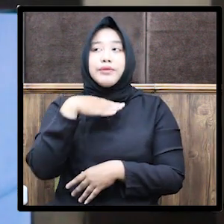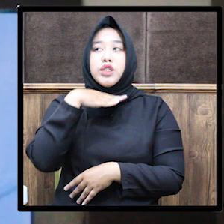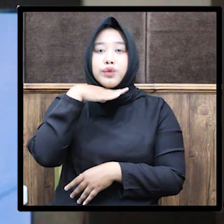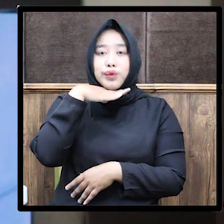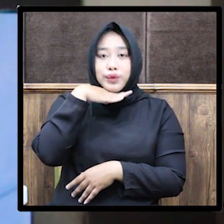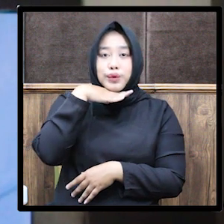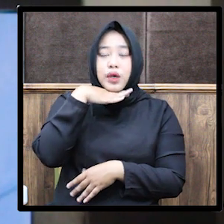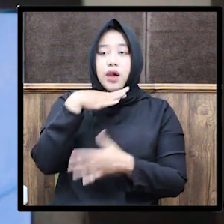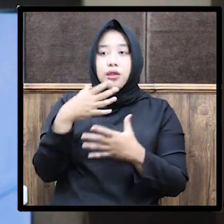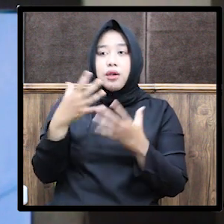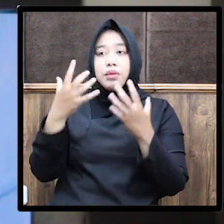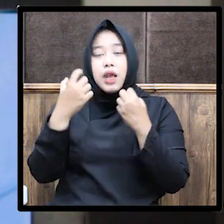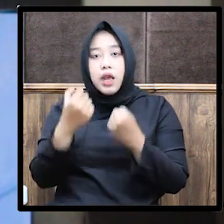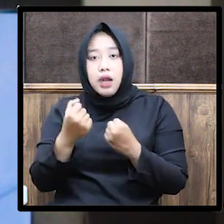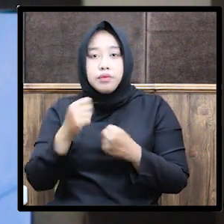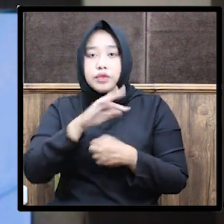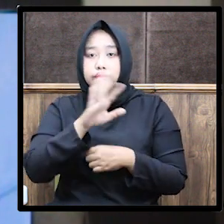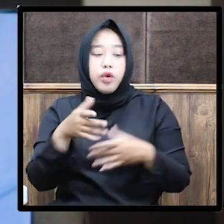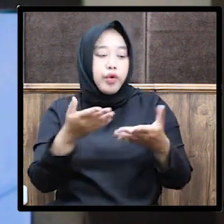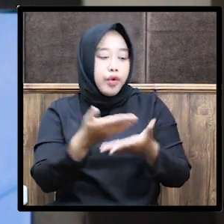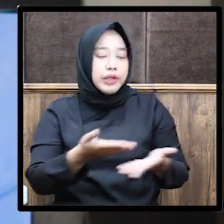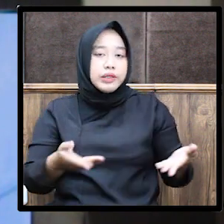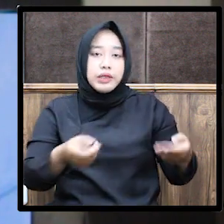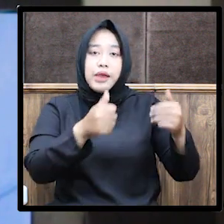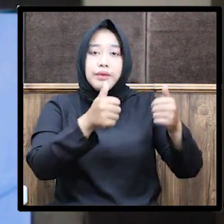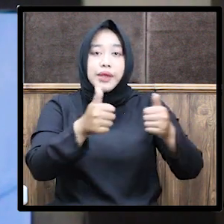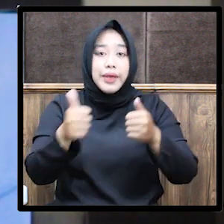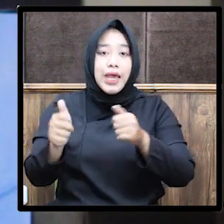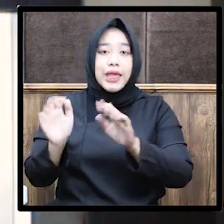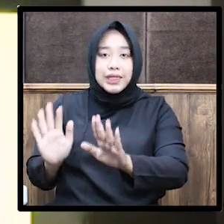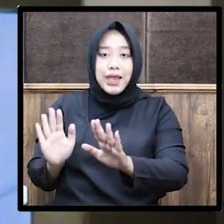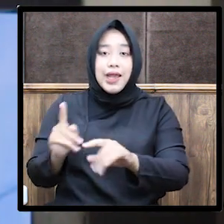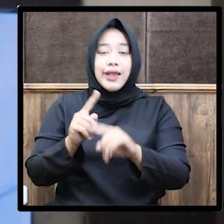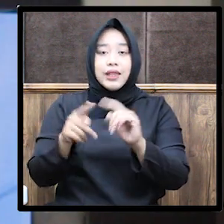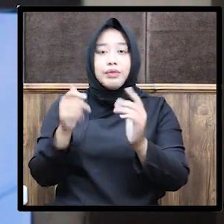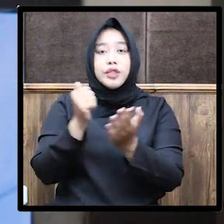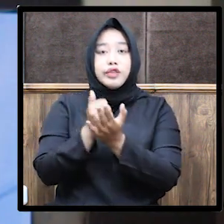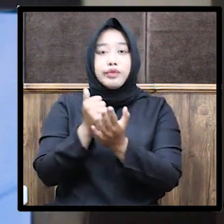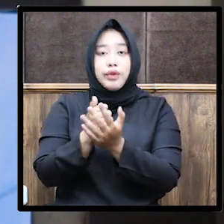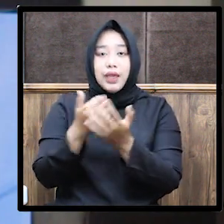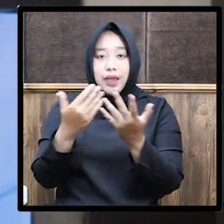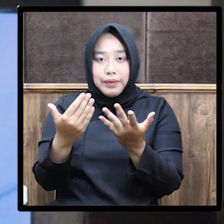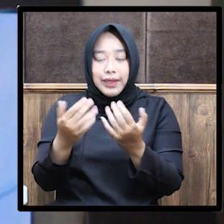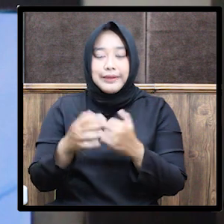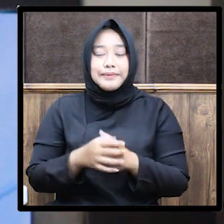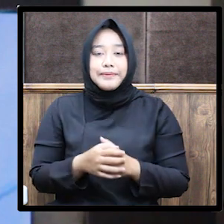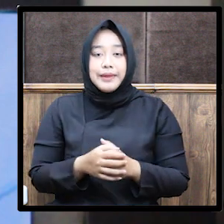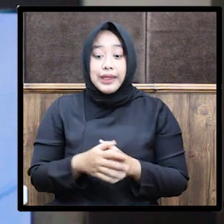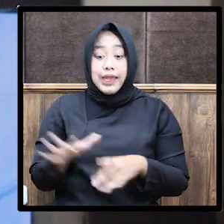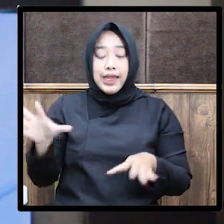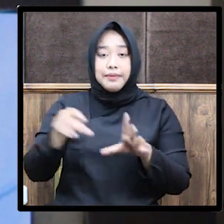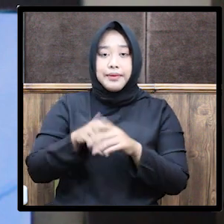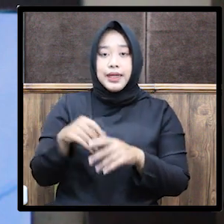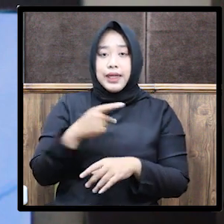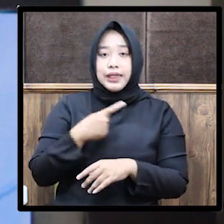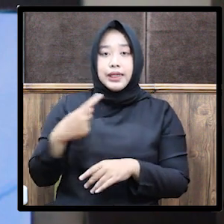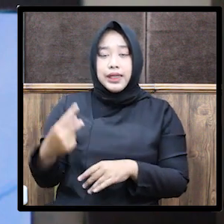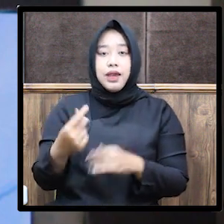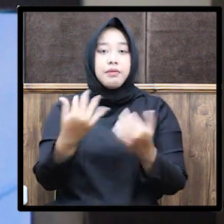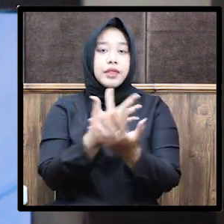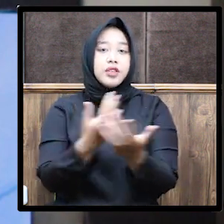semuanya baik-baik saja begitu, tetapi memang ya peran kita sebagai